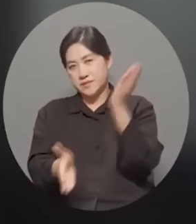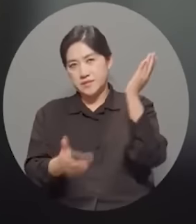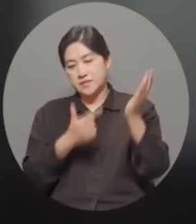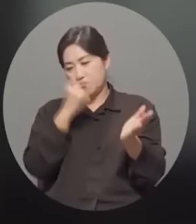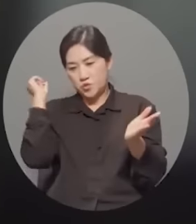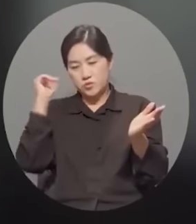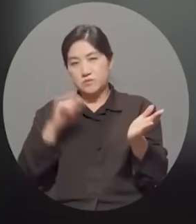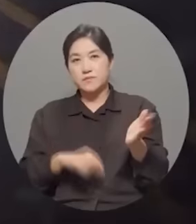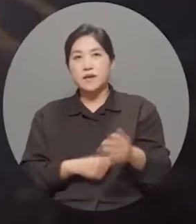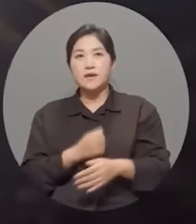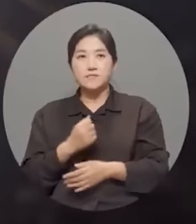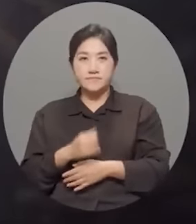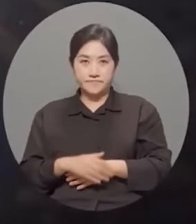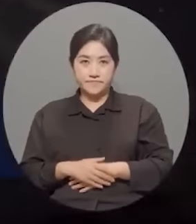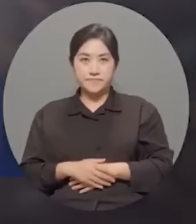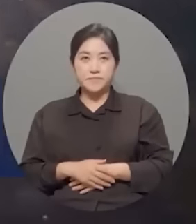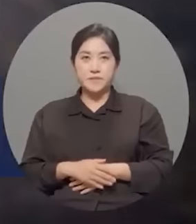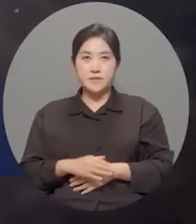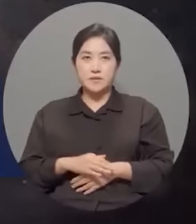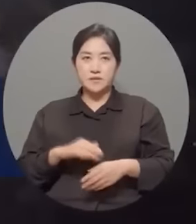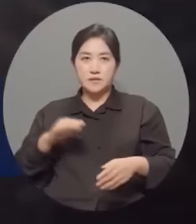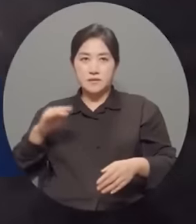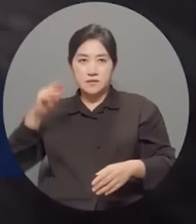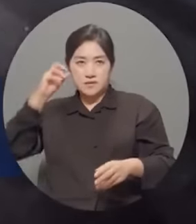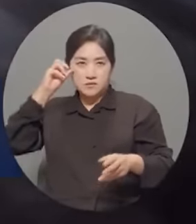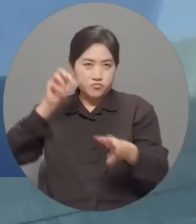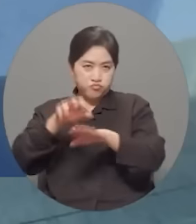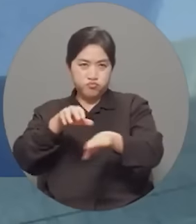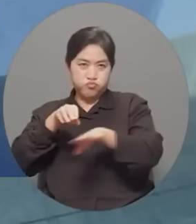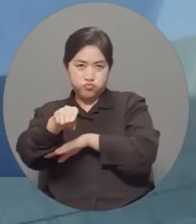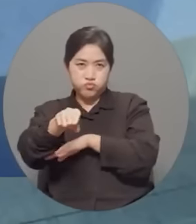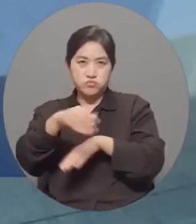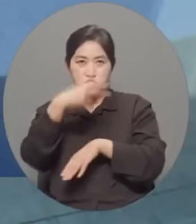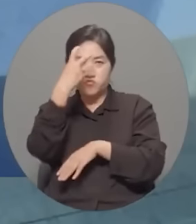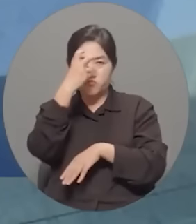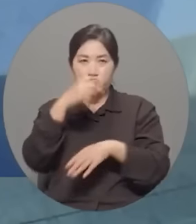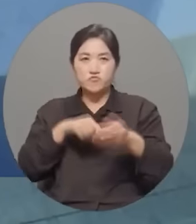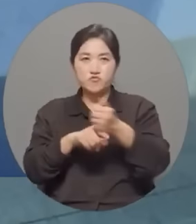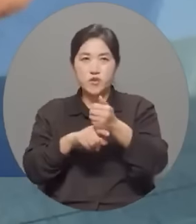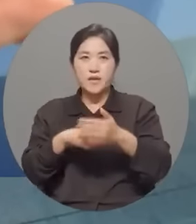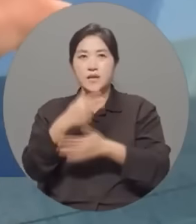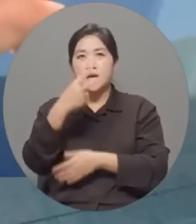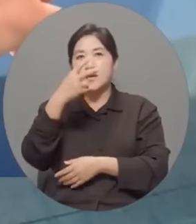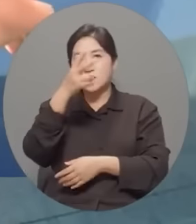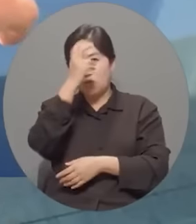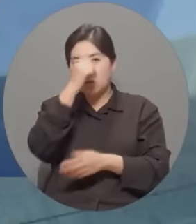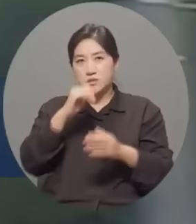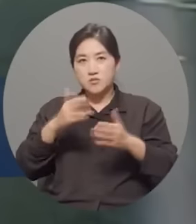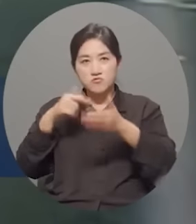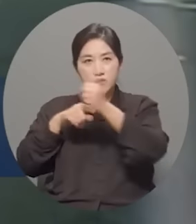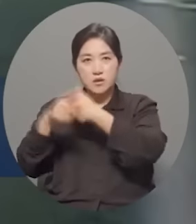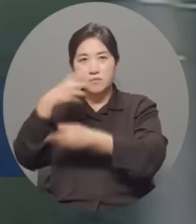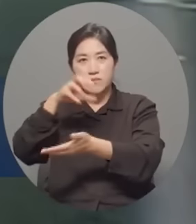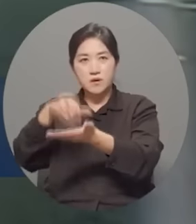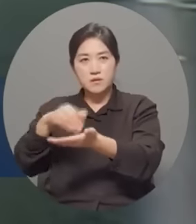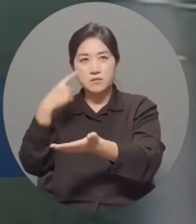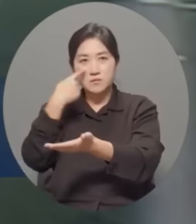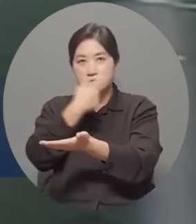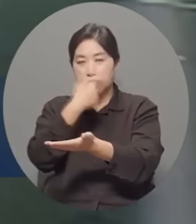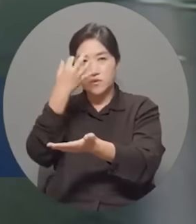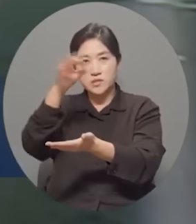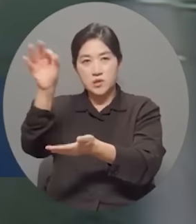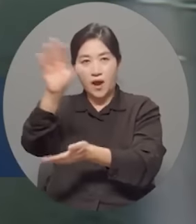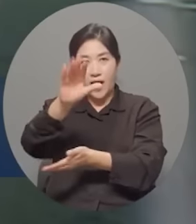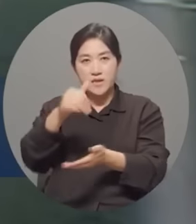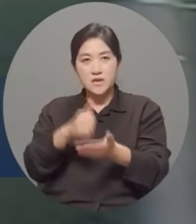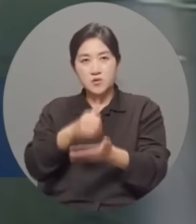부족하다고 봤습니다. 급발진 의심 사고를 수사하는 경찰이 국과수 감정 결과를